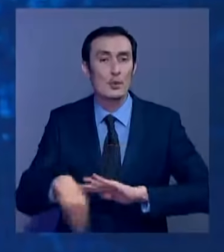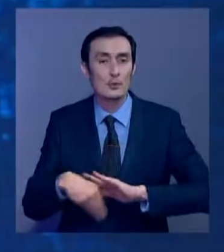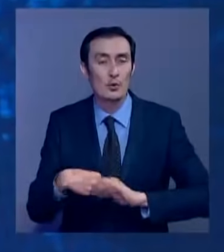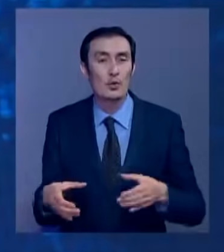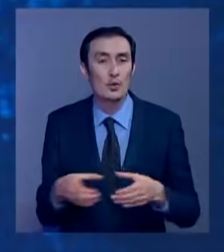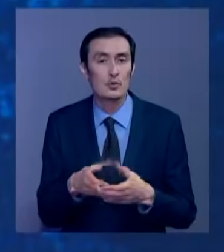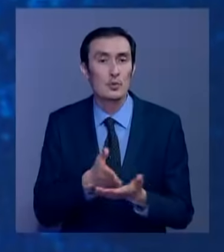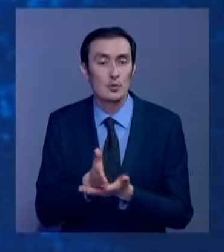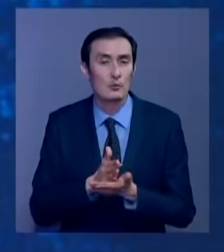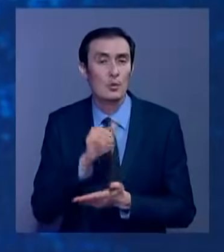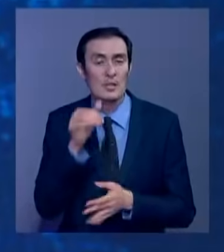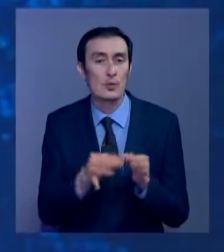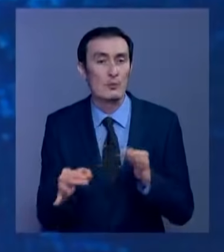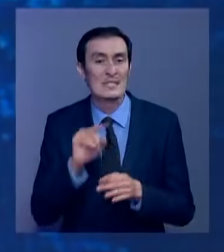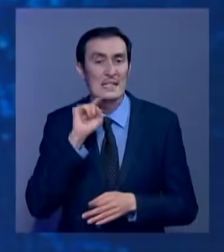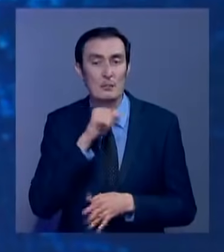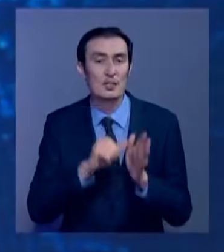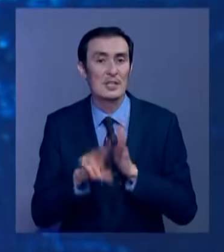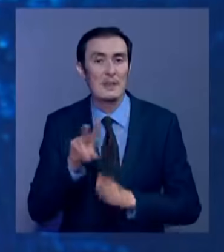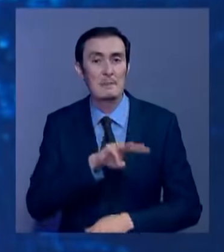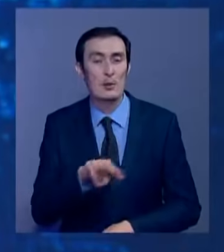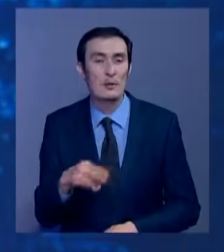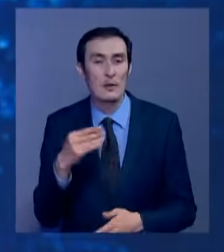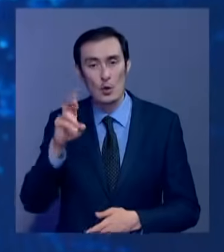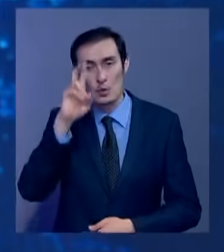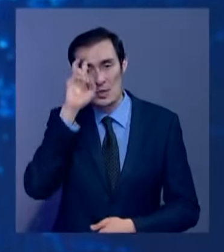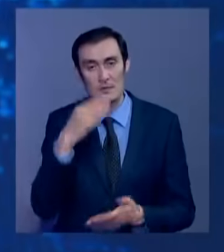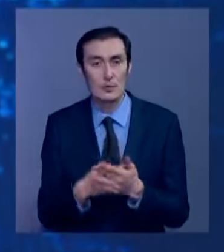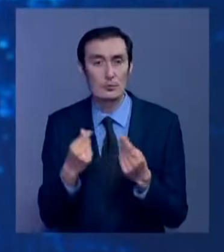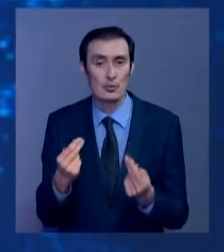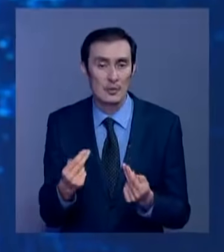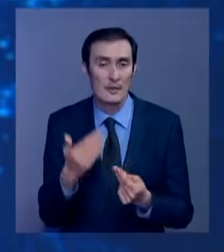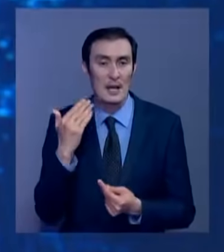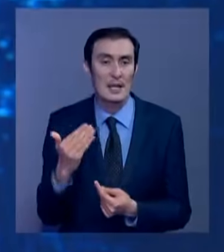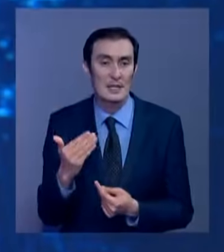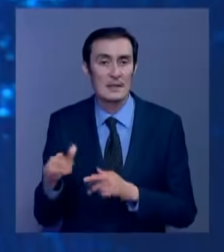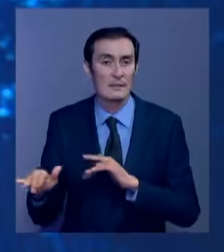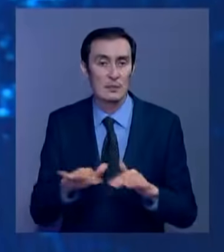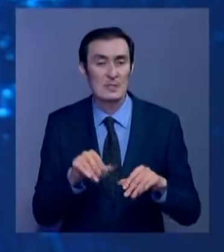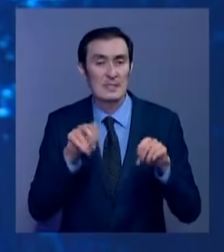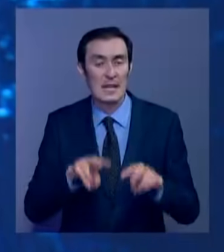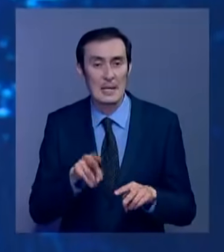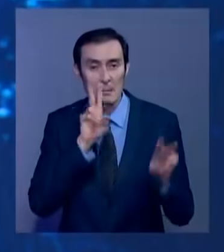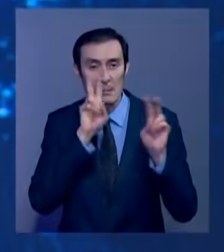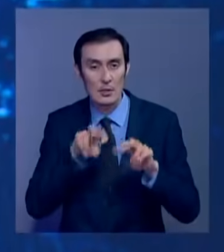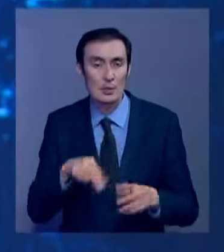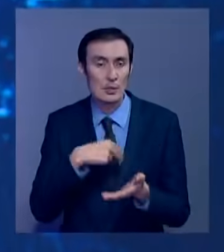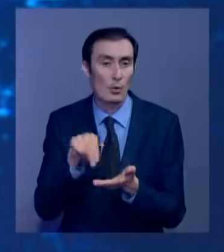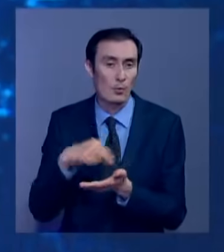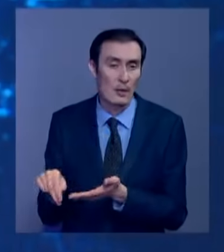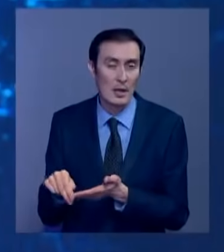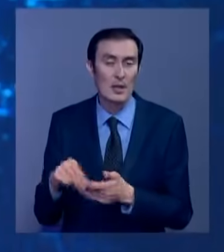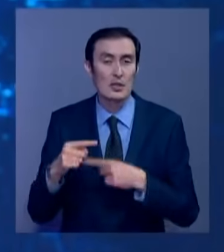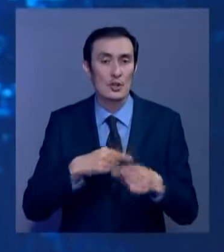Антикоррупционщики Костанайской области сэкономили 62 миллиона бюджетных тенге. Они ведут специальный мониторинг закупок,